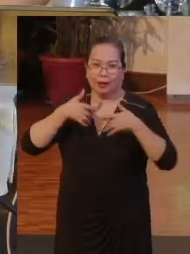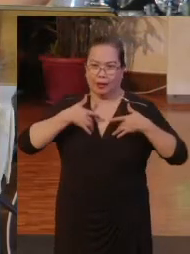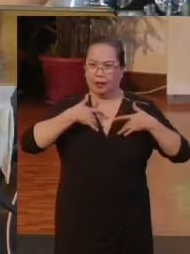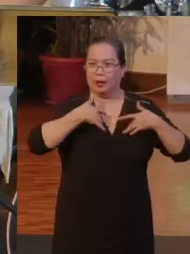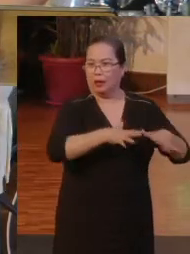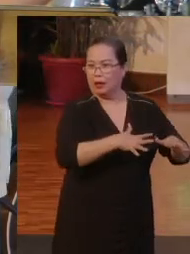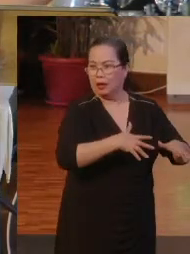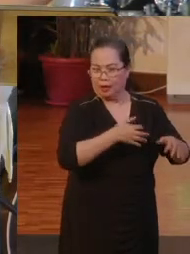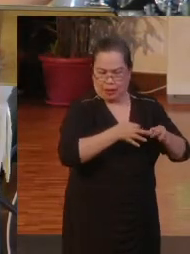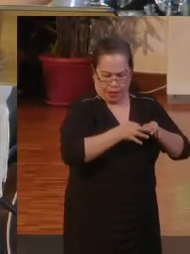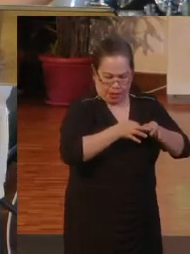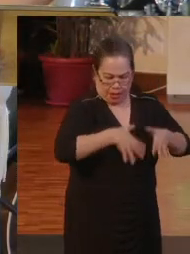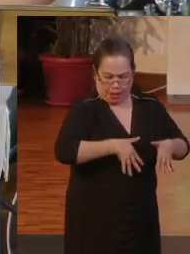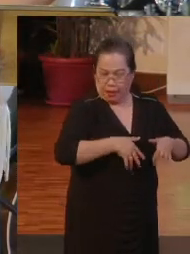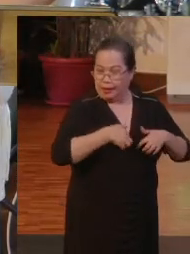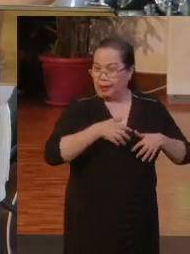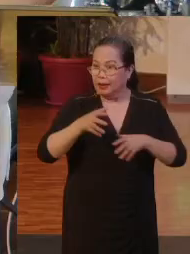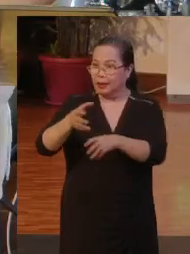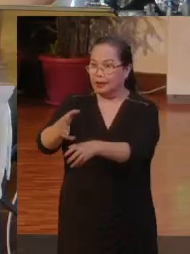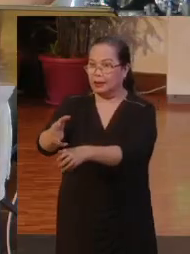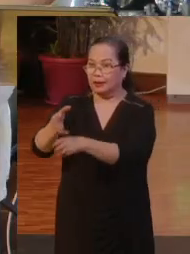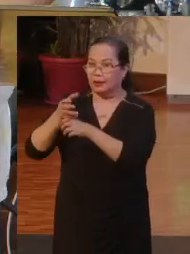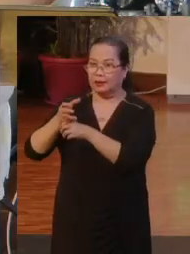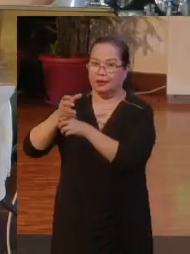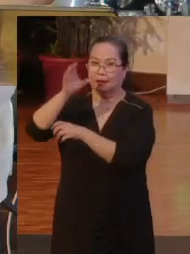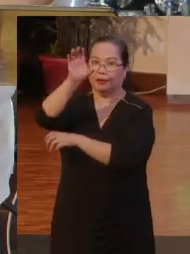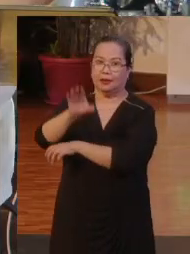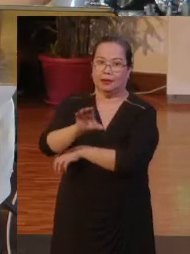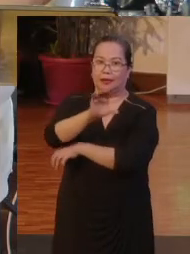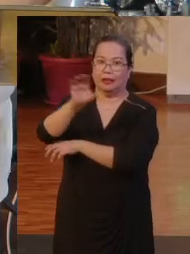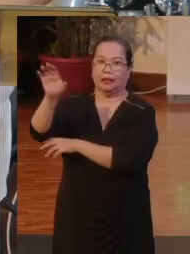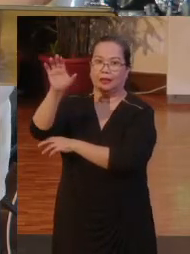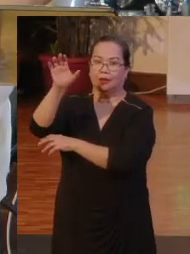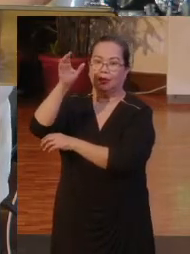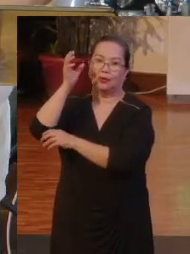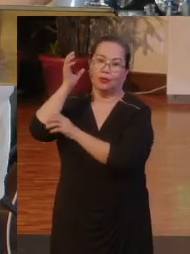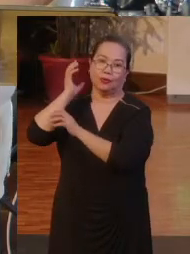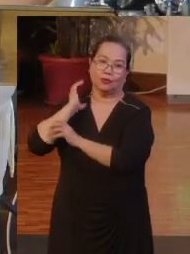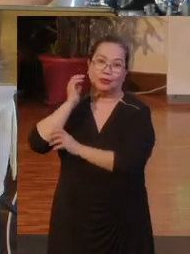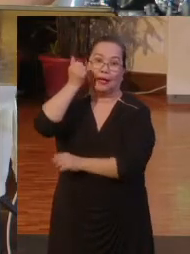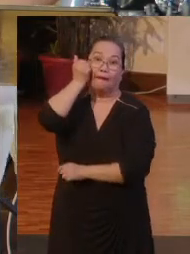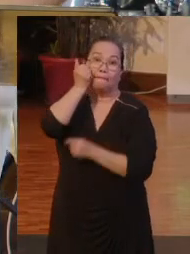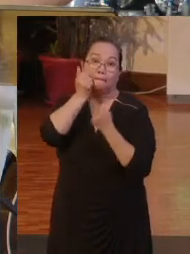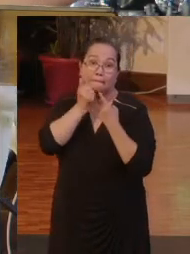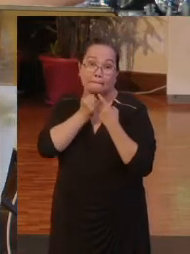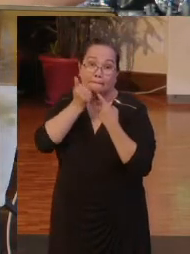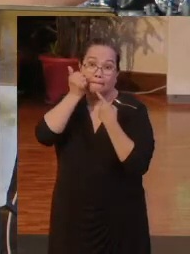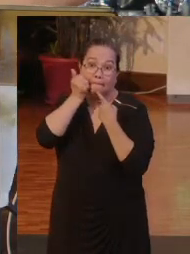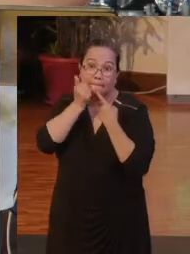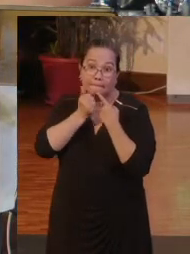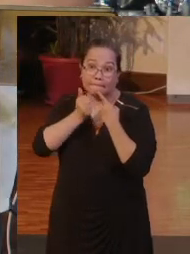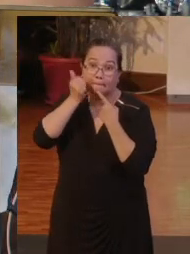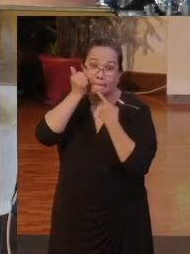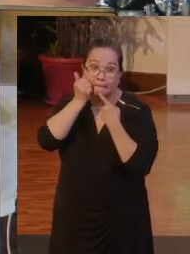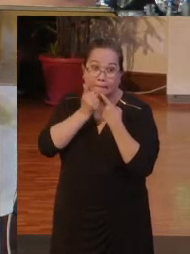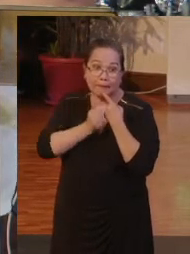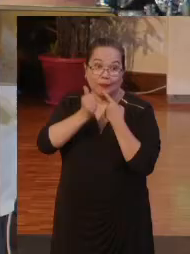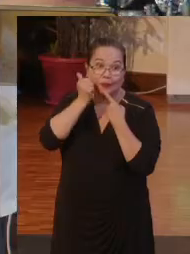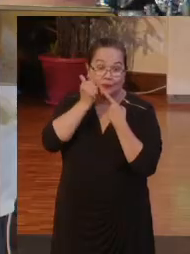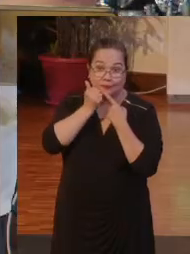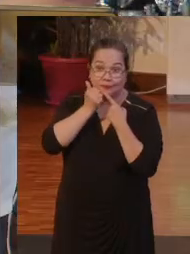himself, take up the cross daily. Daily, mga kapatid.